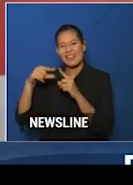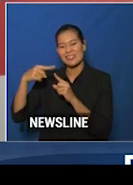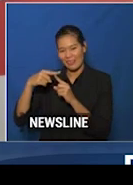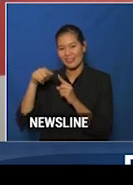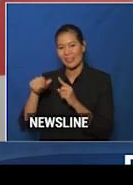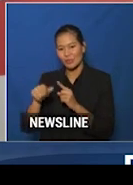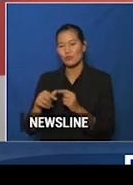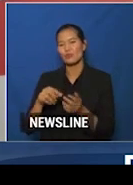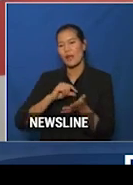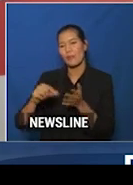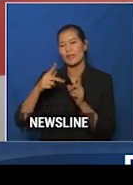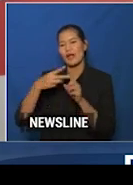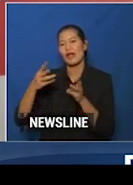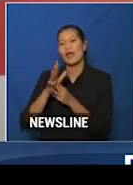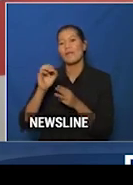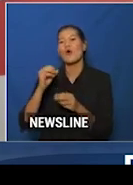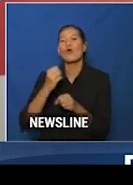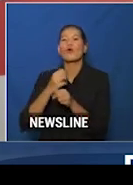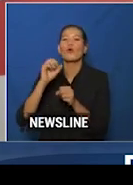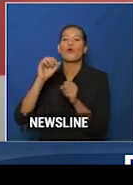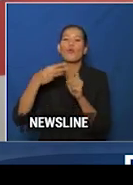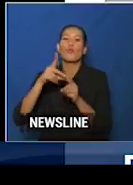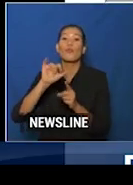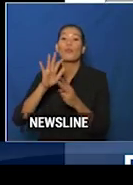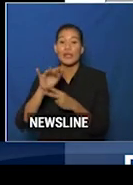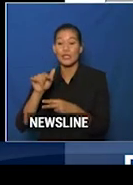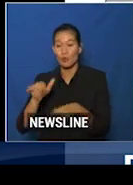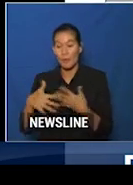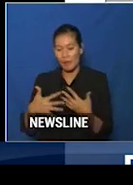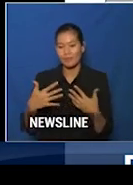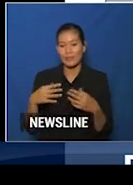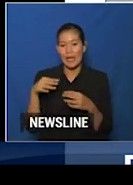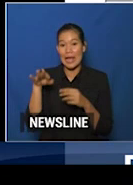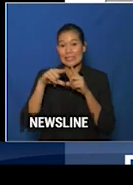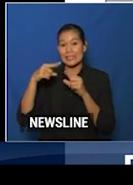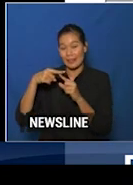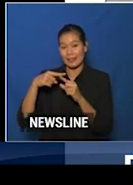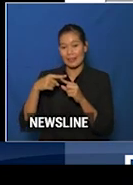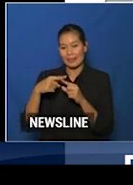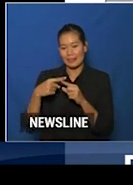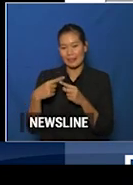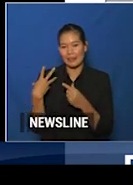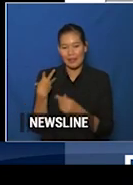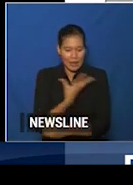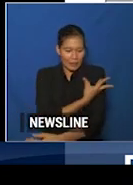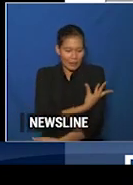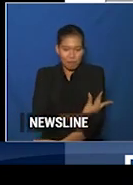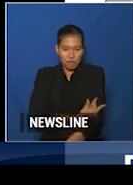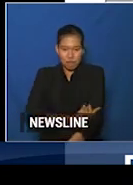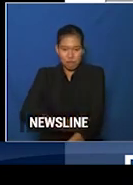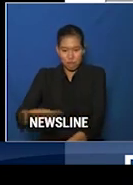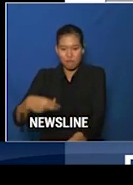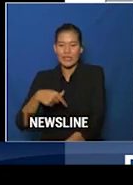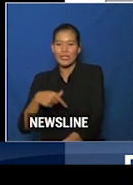yang ada di dalam tubuh ini adalah saat yang dimunculkan oleh tubuh secara alami sebagai respon adanya virus